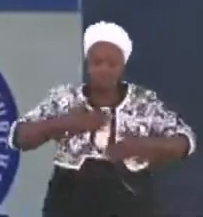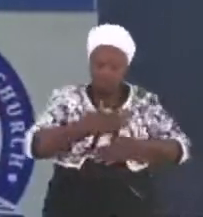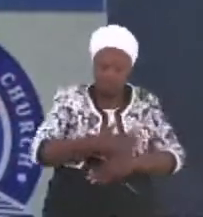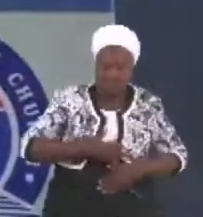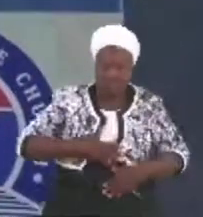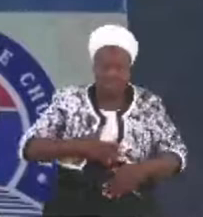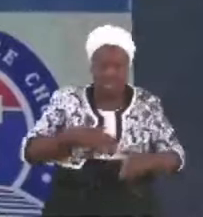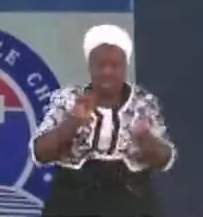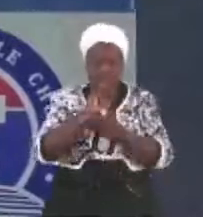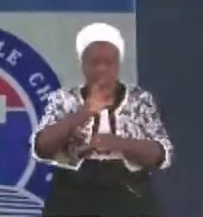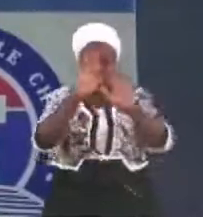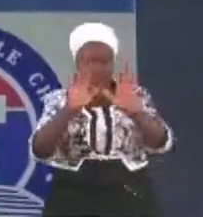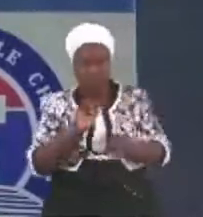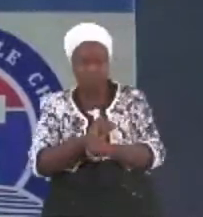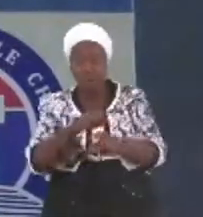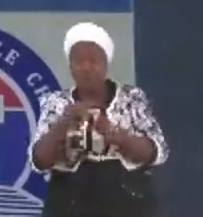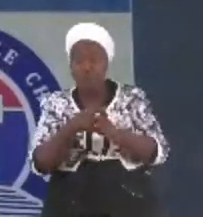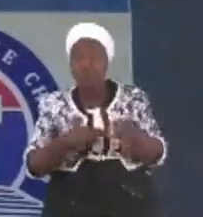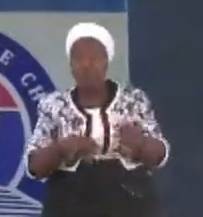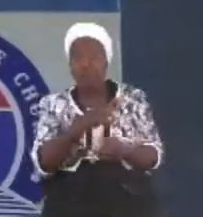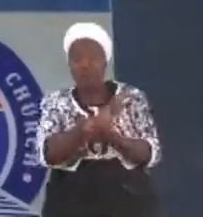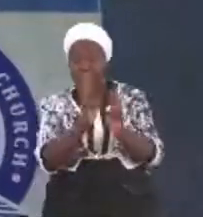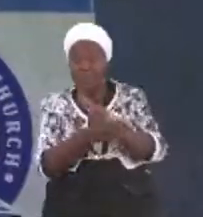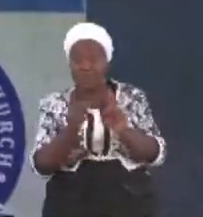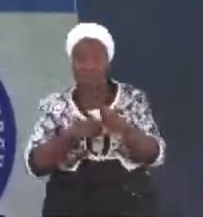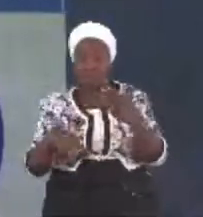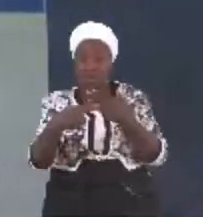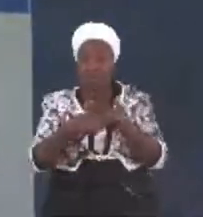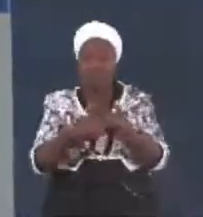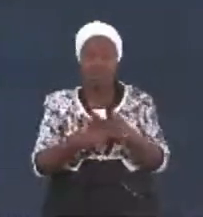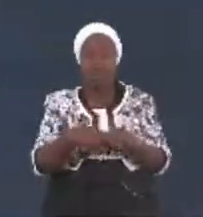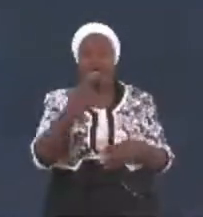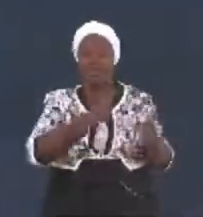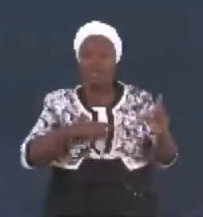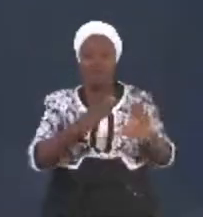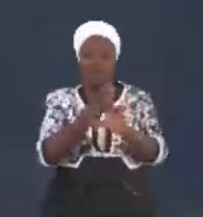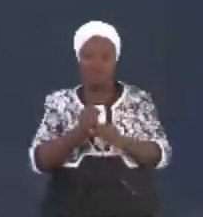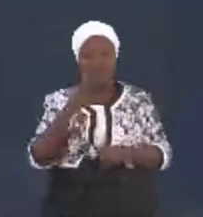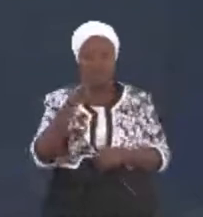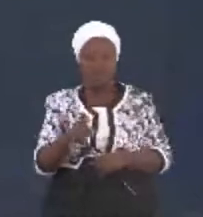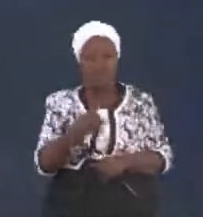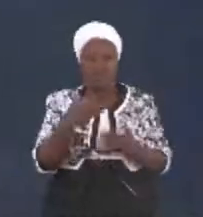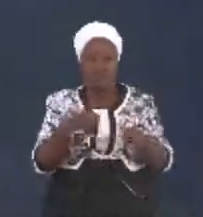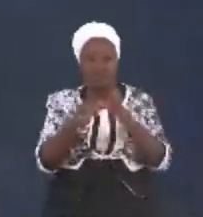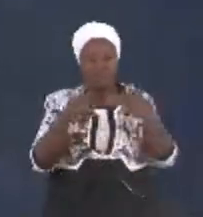repens et tu reviens, Dieu te reçoit. Et nous avons le A,